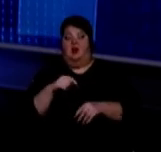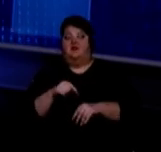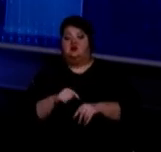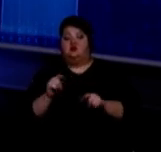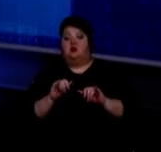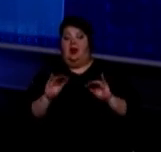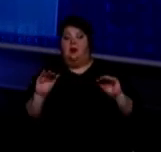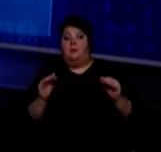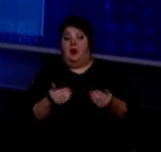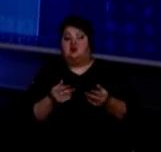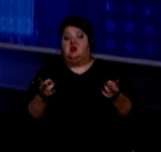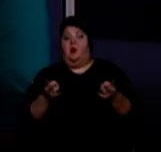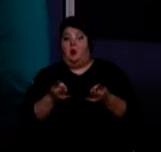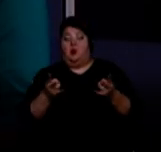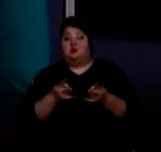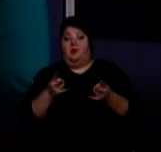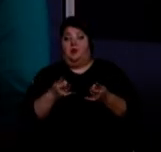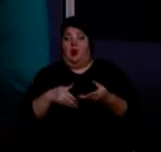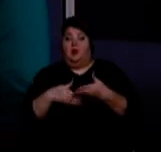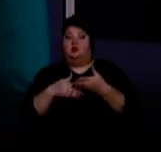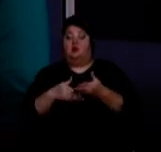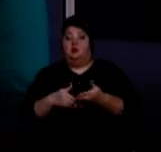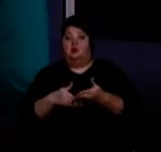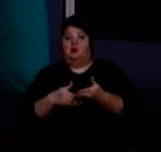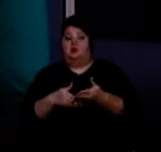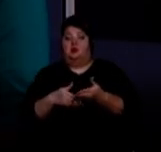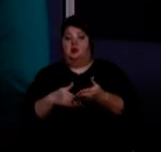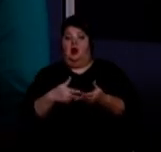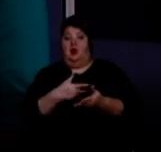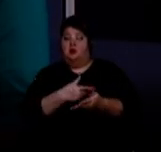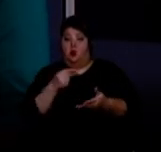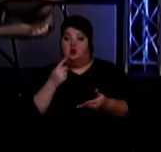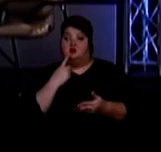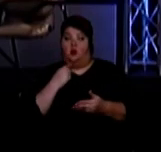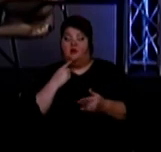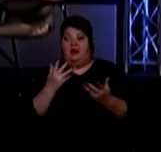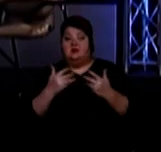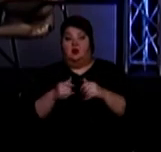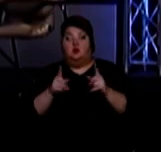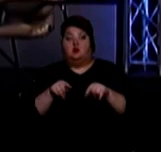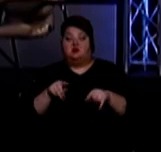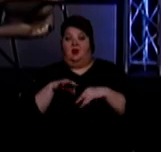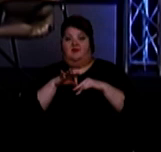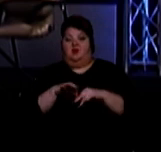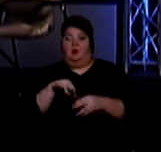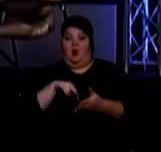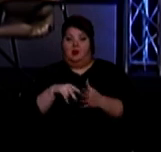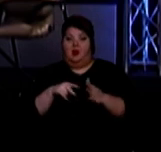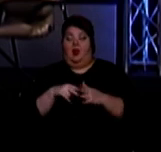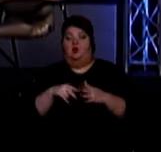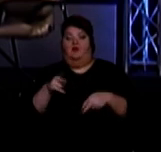менше потреба в донорських компонентах донорської крові. Це за рахунок того, що не відбувалось планове оперативне